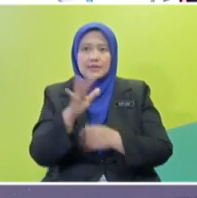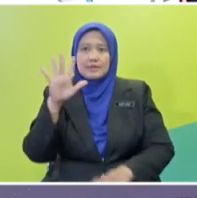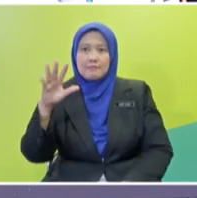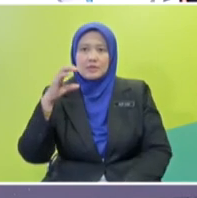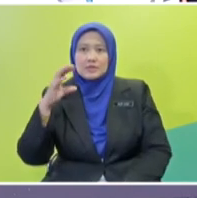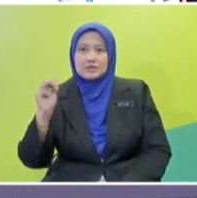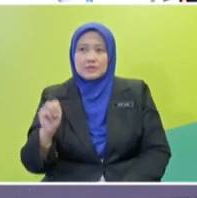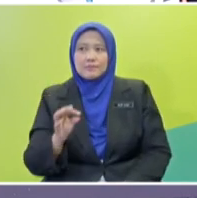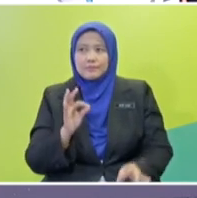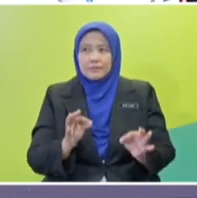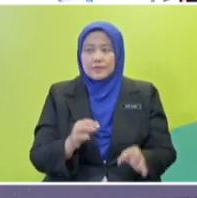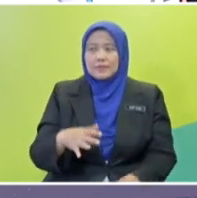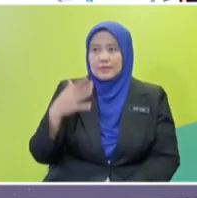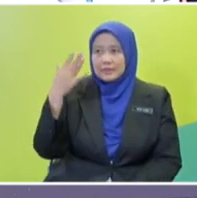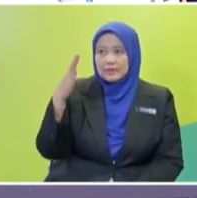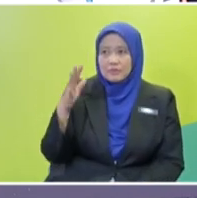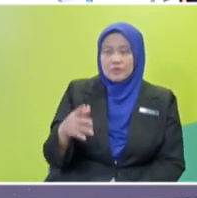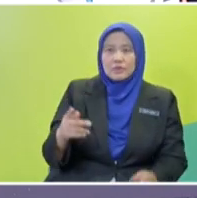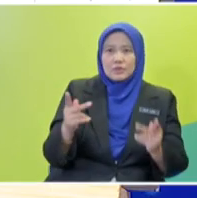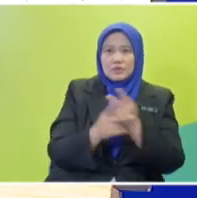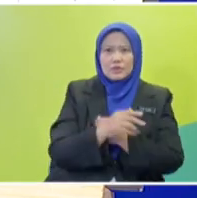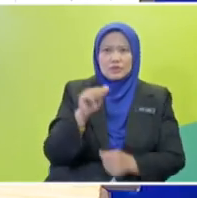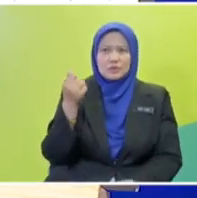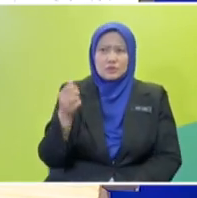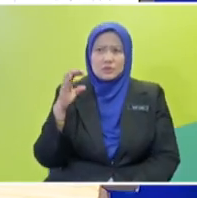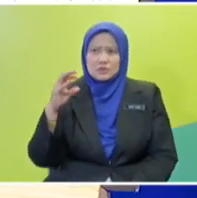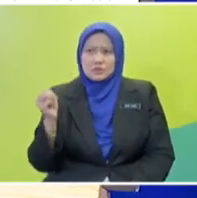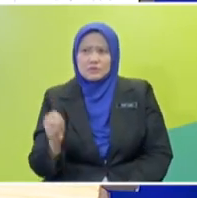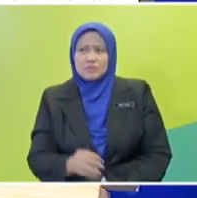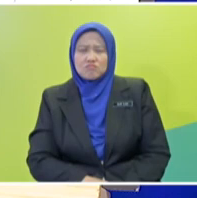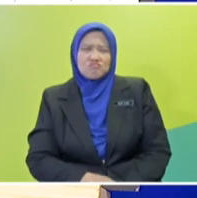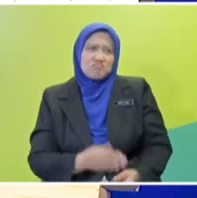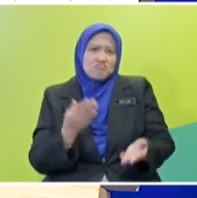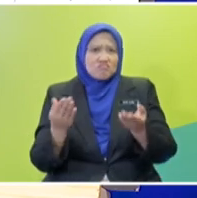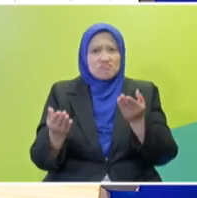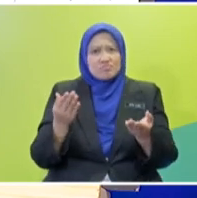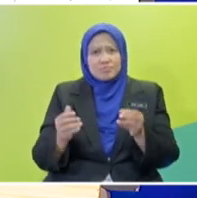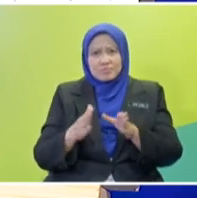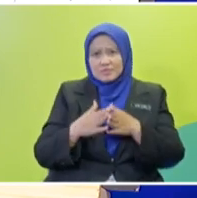Saya punya 15 cm dan 10 cm macam agak besar